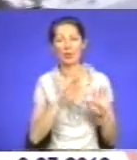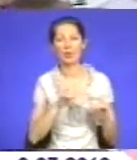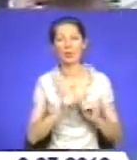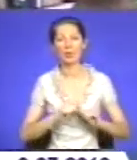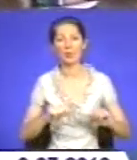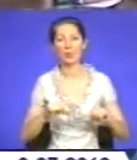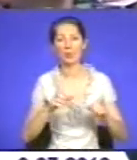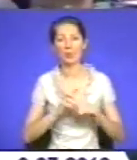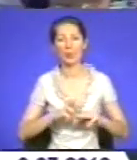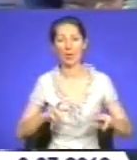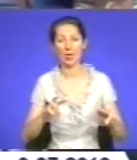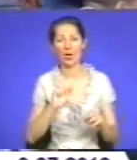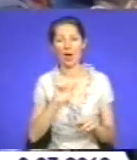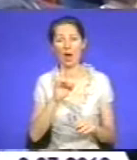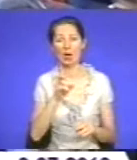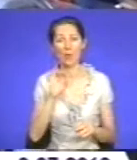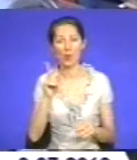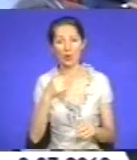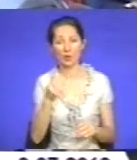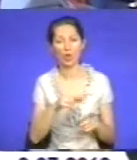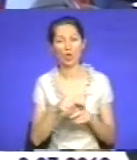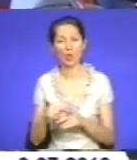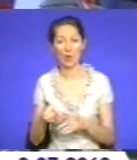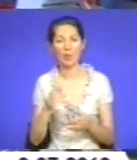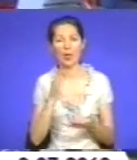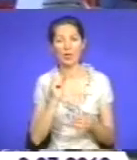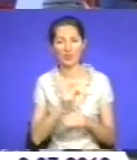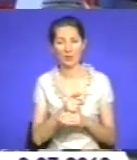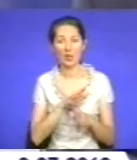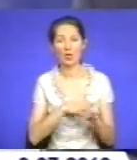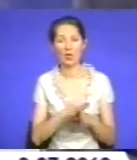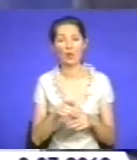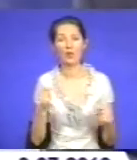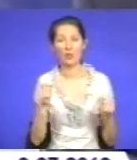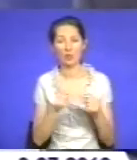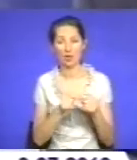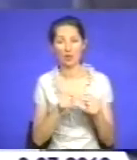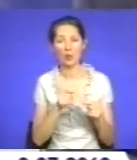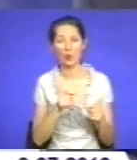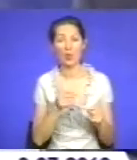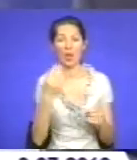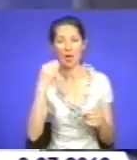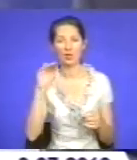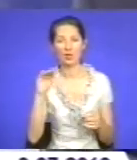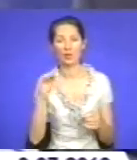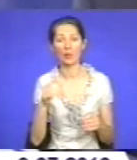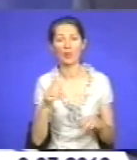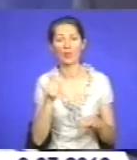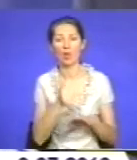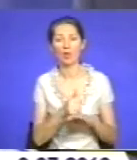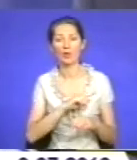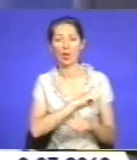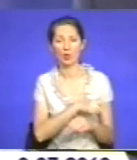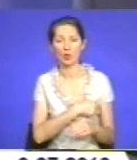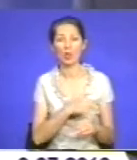Арбузов. За його словами, поставлені завдання реалізовані вчасно та ефективно. Основні зусилля першого півгода ми зосереджені на трьох